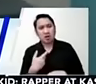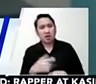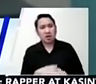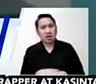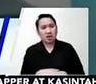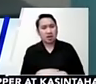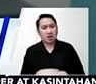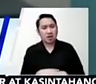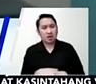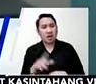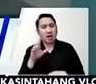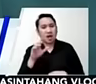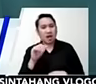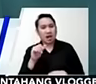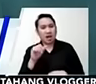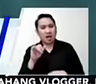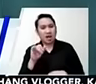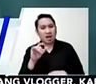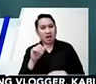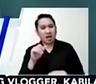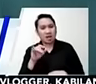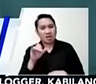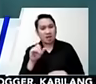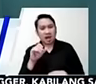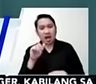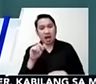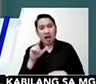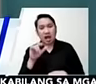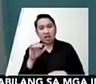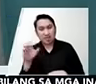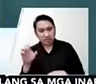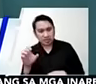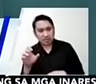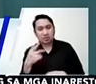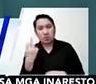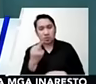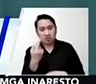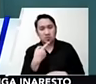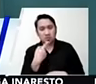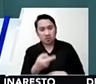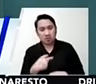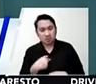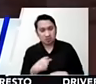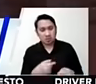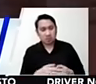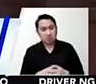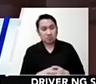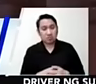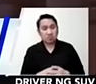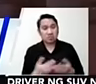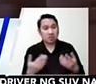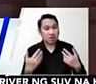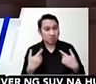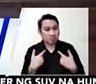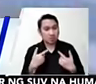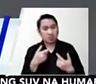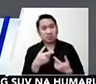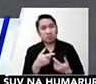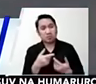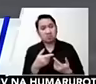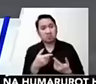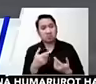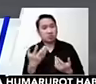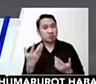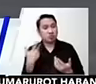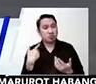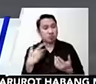ang sabi niya sa akin. Ang pinanotaryo ni Guo, ang kanyang counter-affidavit na humiling ng dismissal ng reklamong qualified human trafficking complaint sa DOJ.